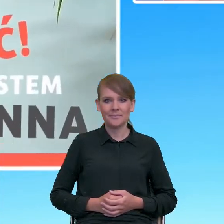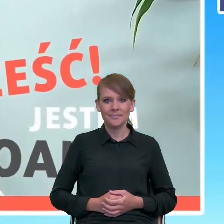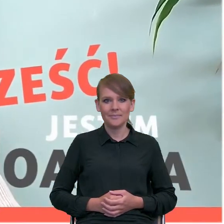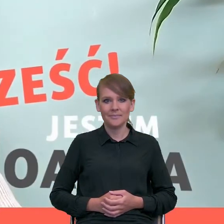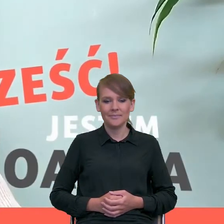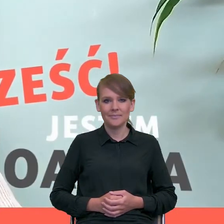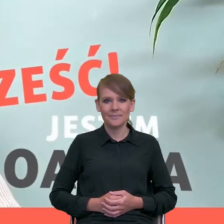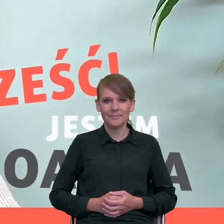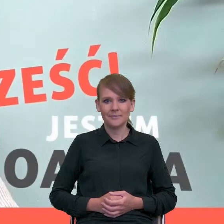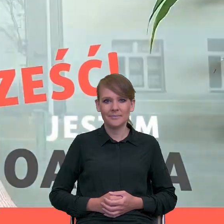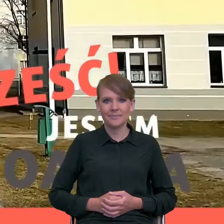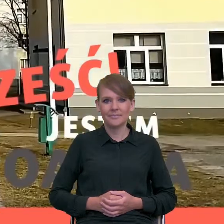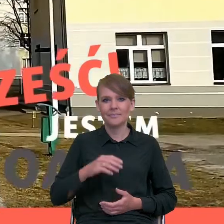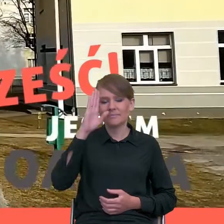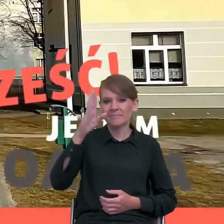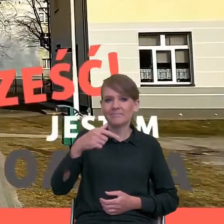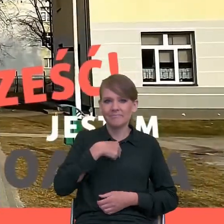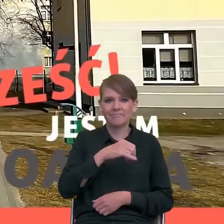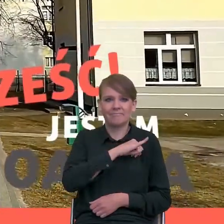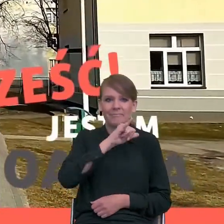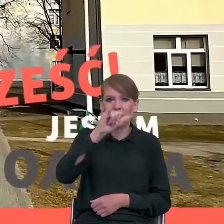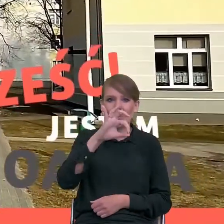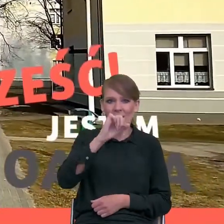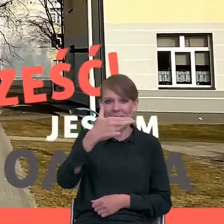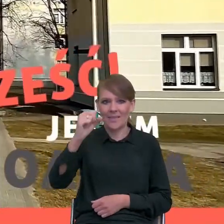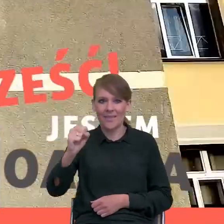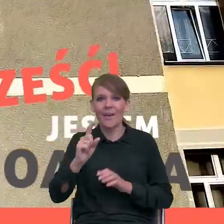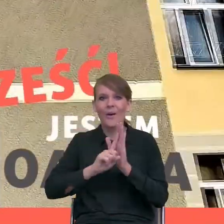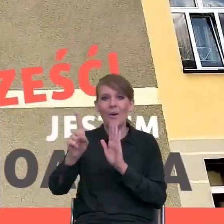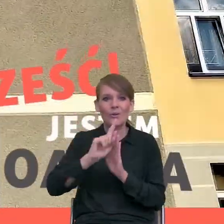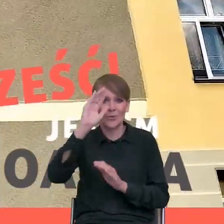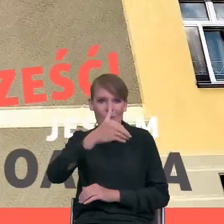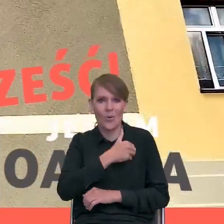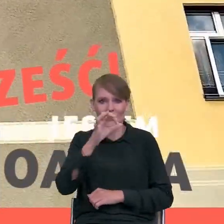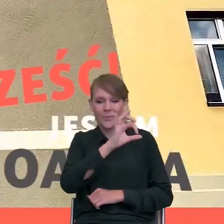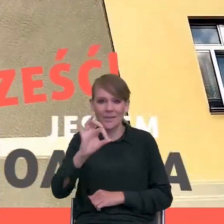Cześć, nazywam się Joanna. Chodzę do szkoły specjalnej